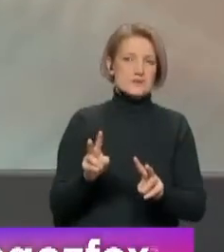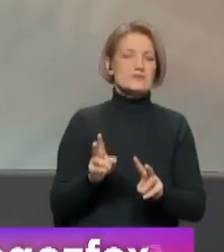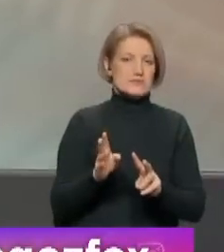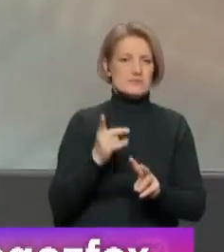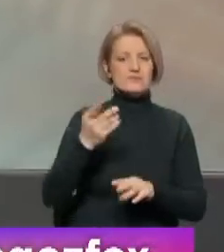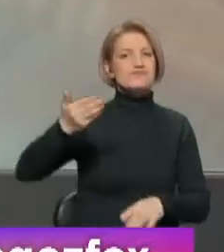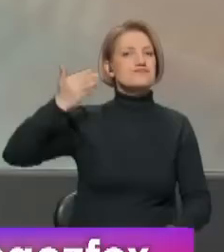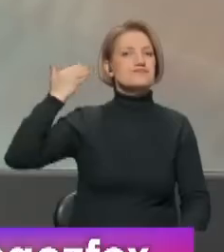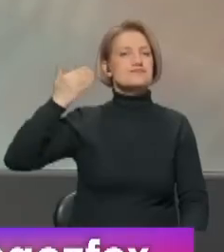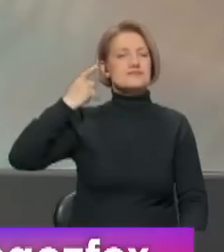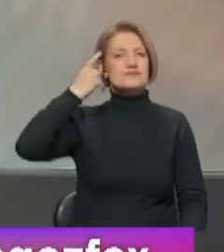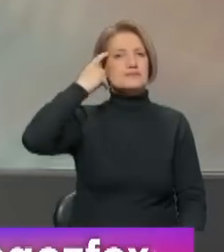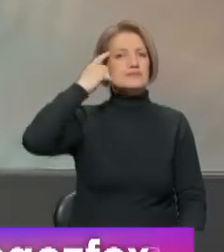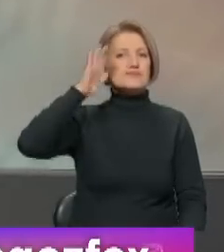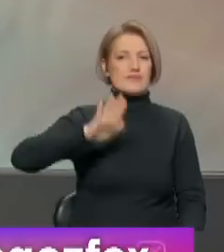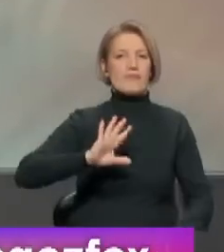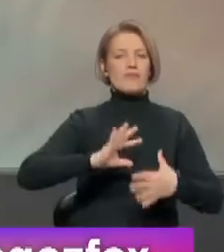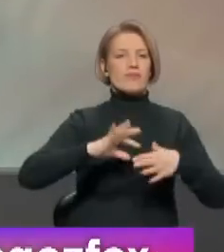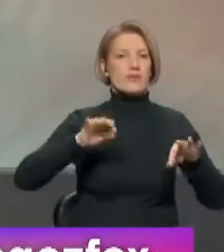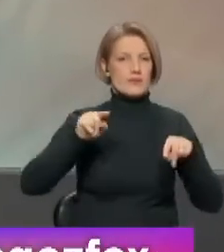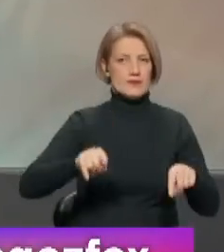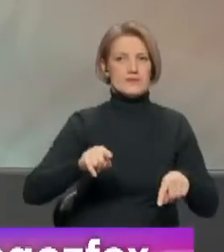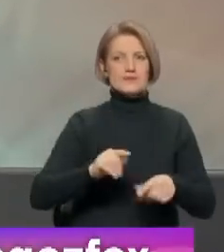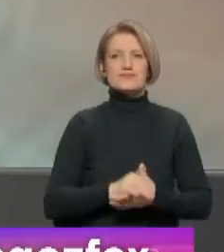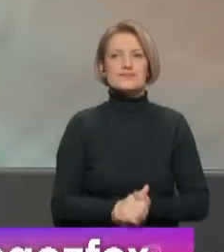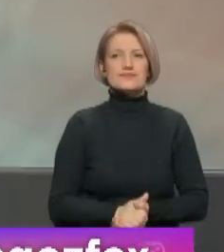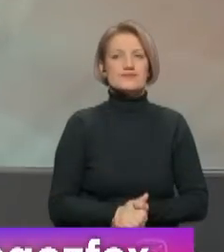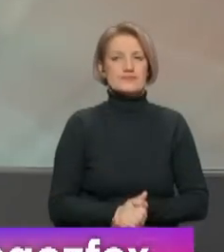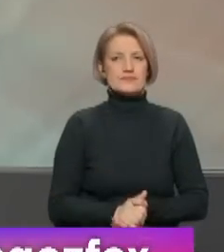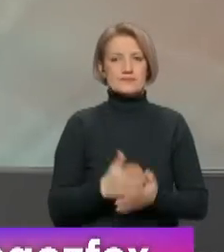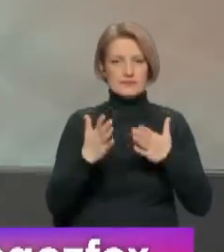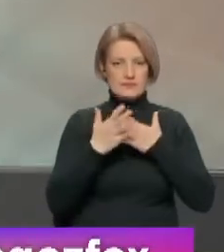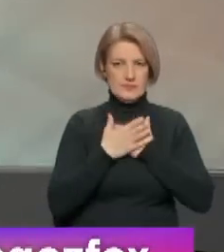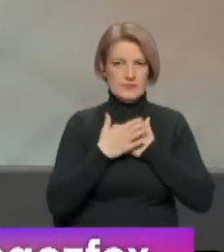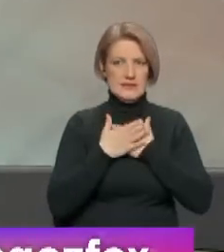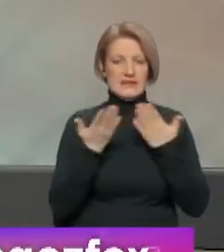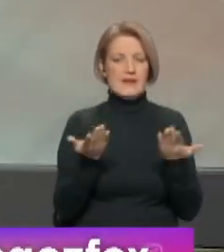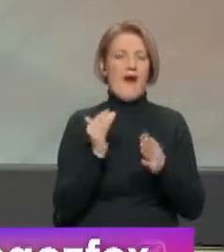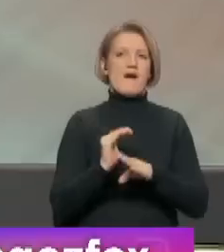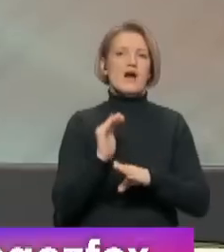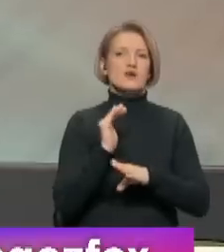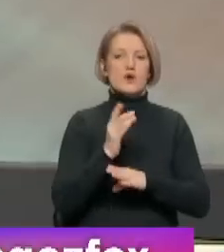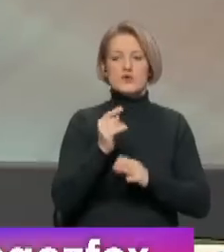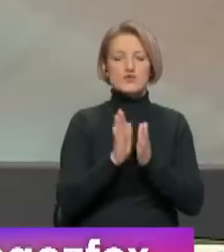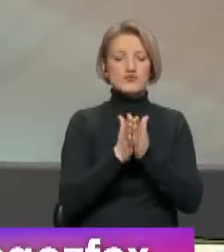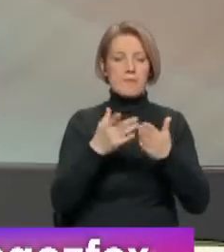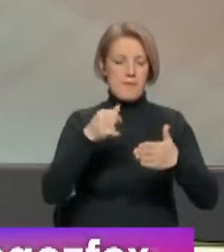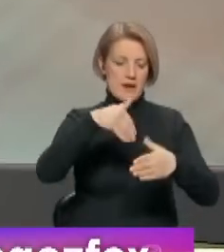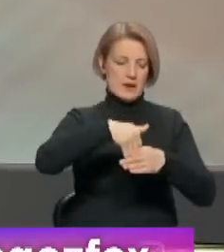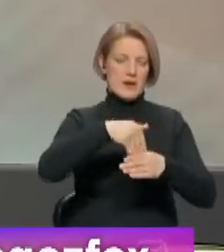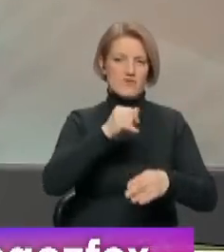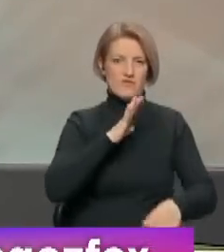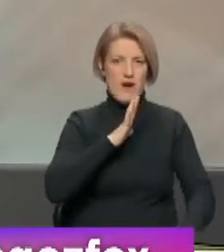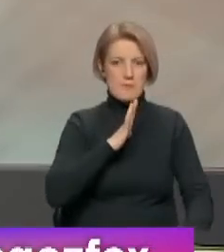Hani geçmişten hafızamızda kalan cümleler Orayı da geçelim Biz Neyi yaşıyoruz cüzdanımızda para var mı